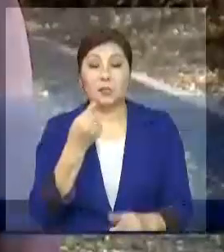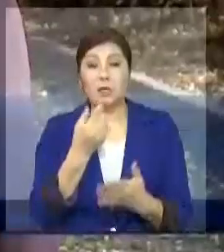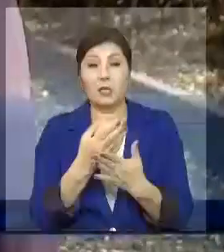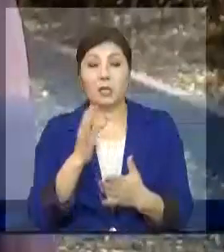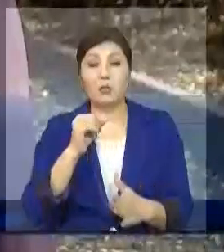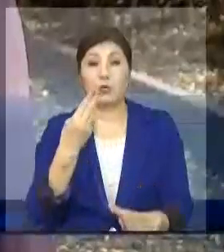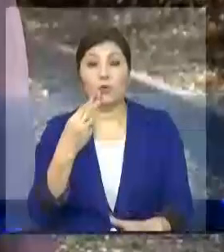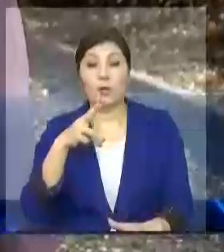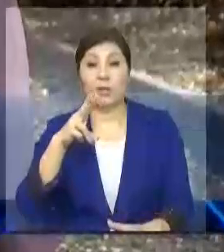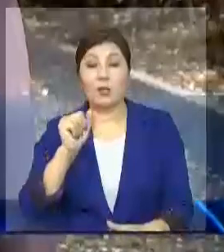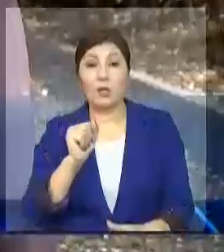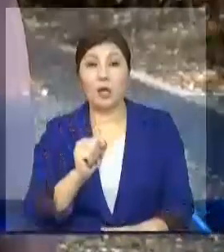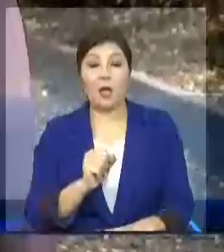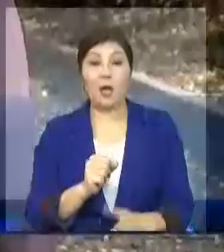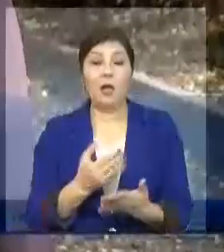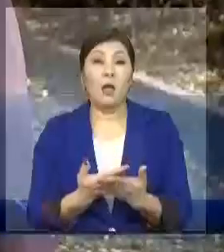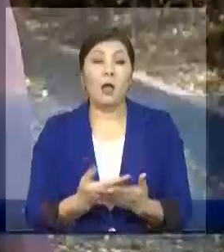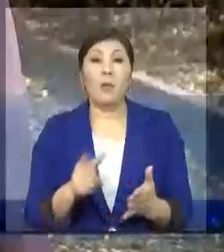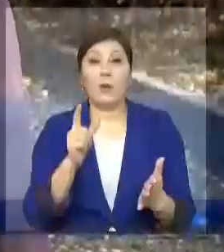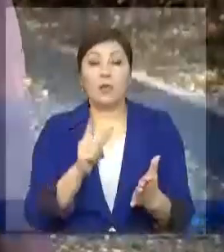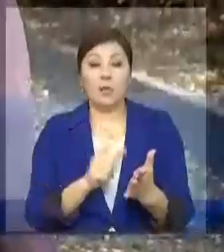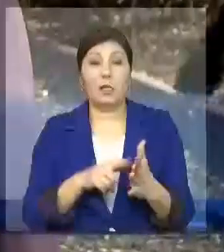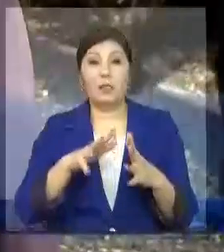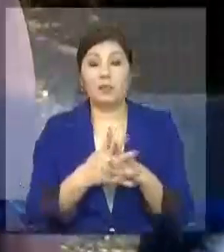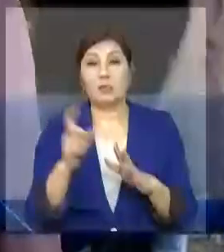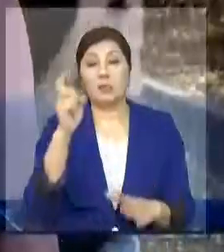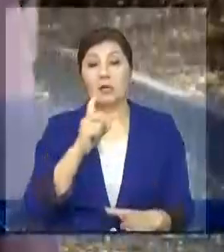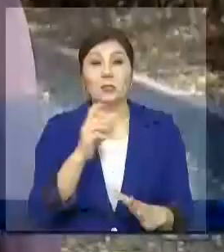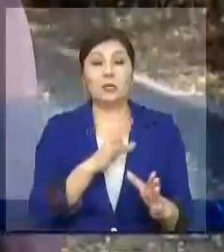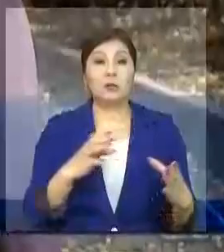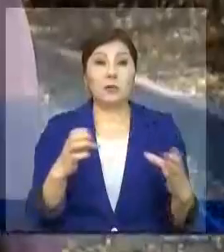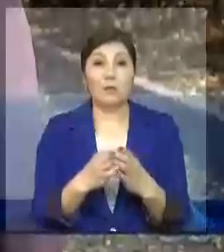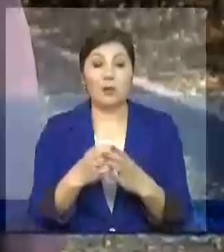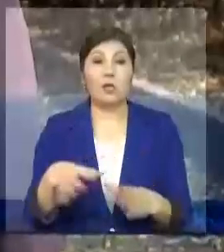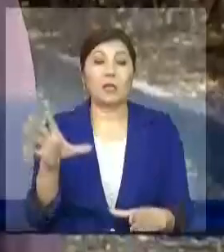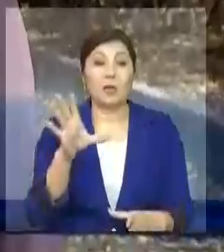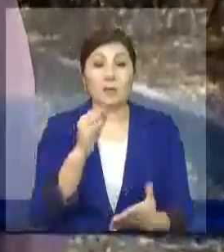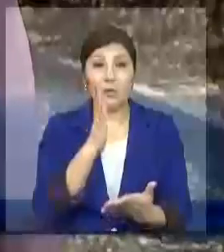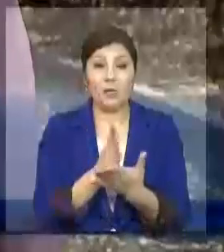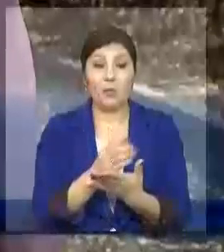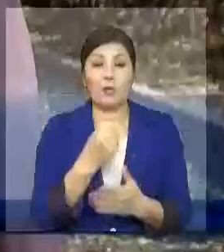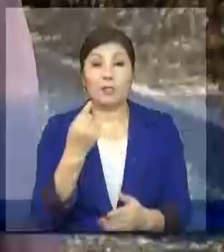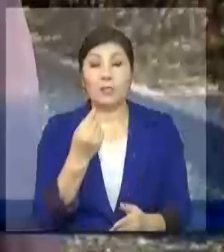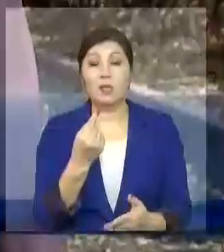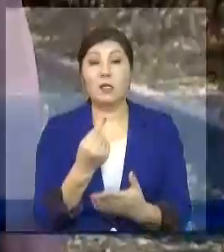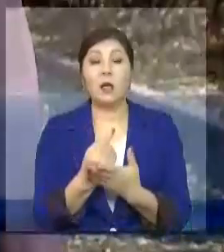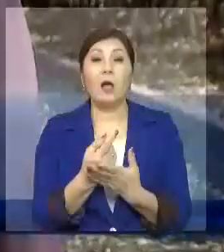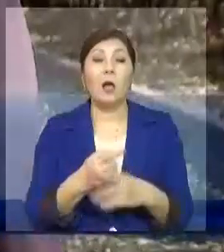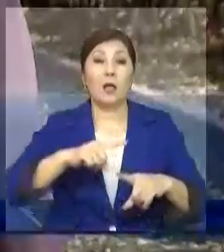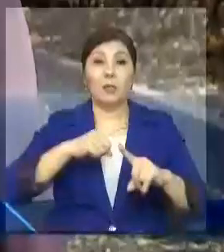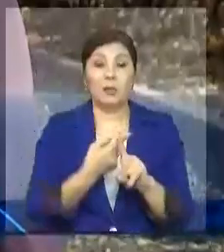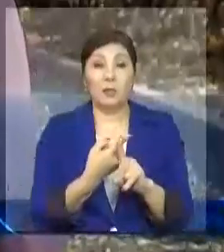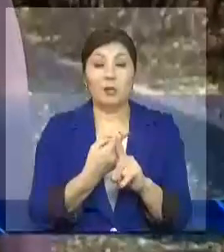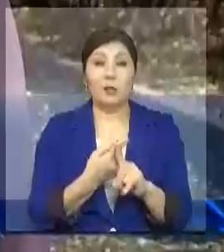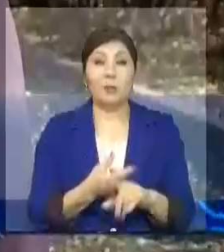8 из них на хлебоприемных предприятиях и 7 в сельскохозяйственных структурах. Все они оснащены зерносушильными машинами на газовом и